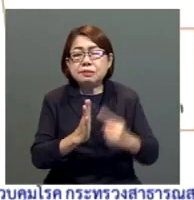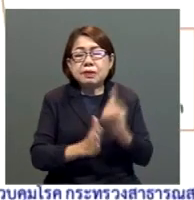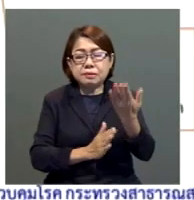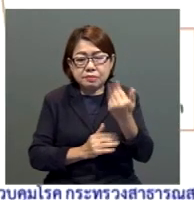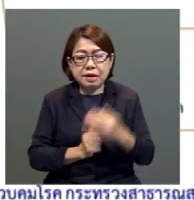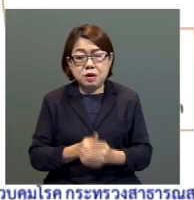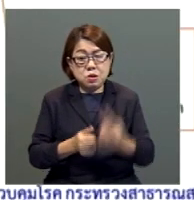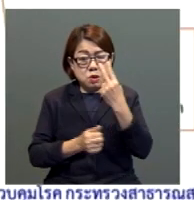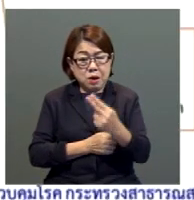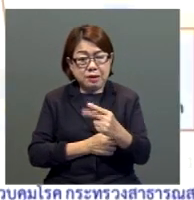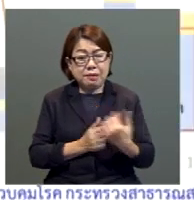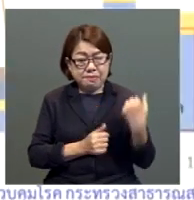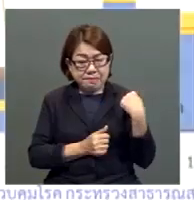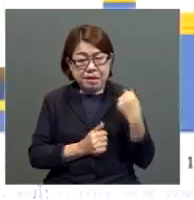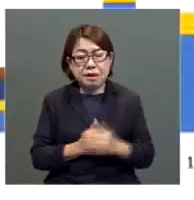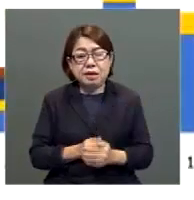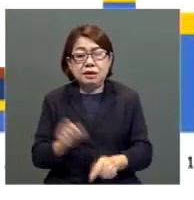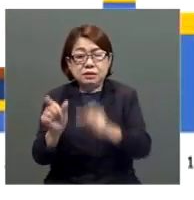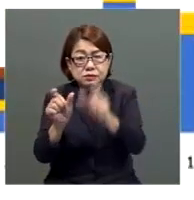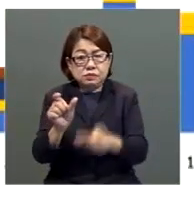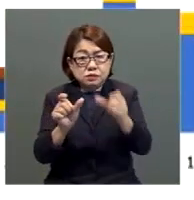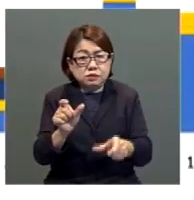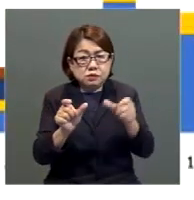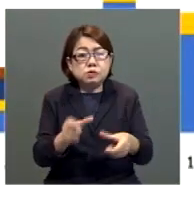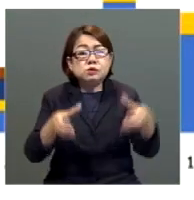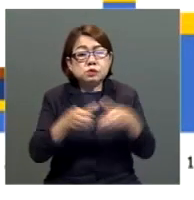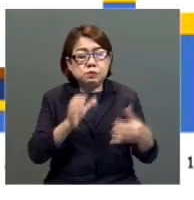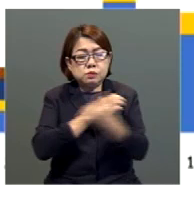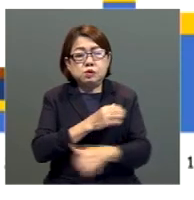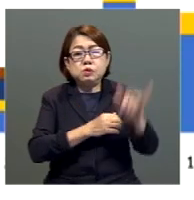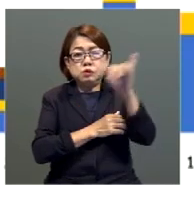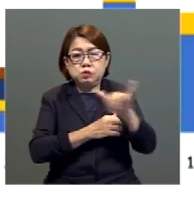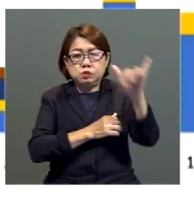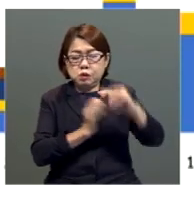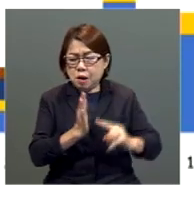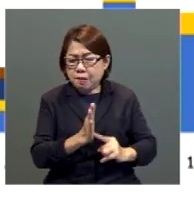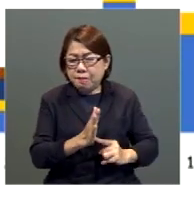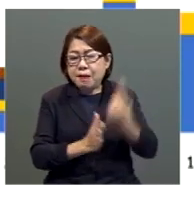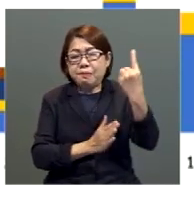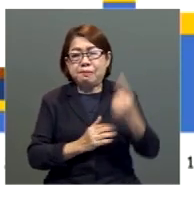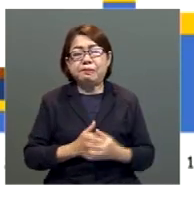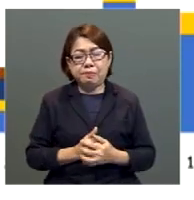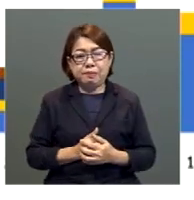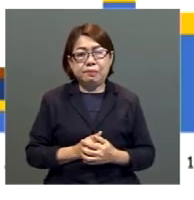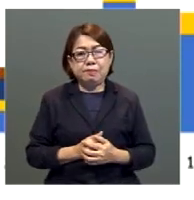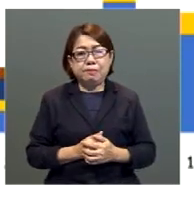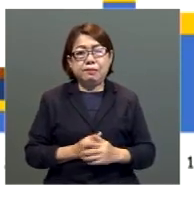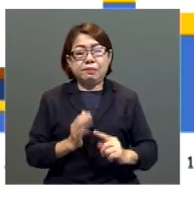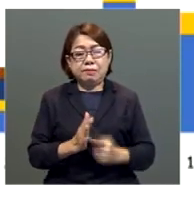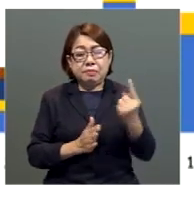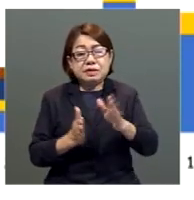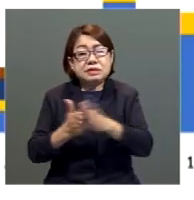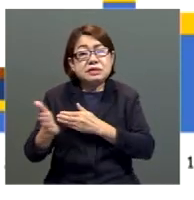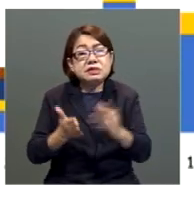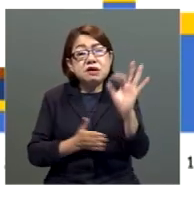ในกราฟแท่งนี้ก็จะเห็นว่าทางยุโรปนะครับเป็นชาติหลักใหญ่ๆแล้วก็สีฟ้